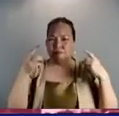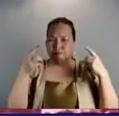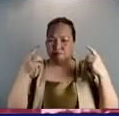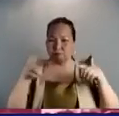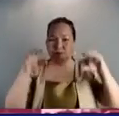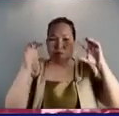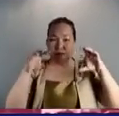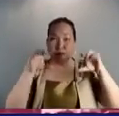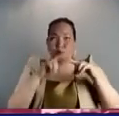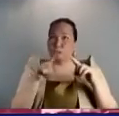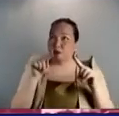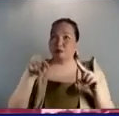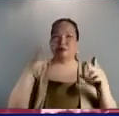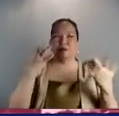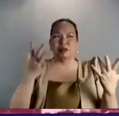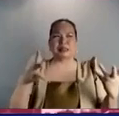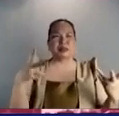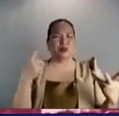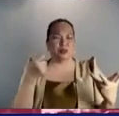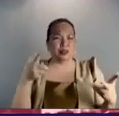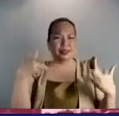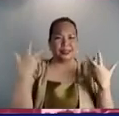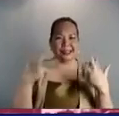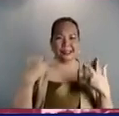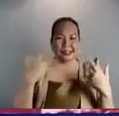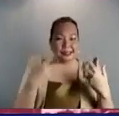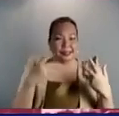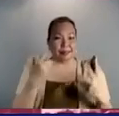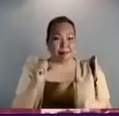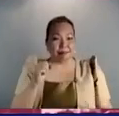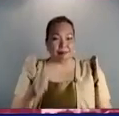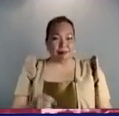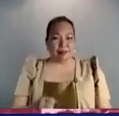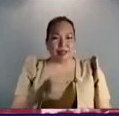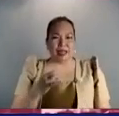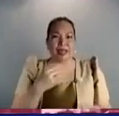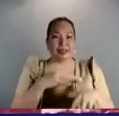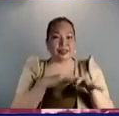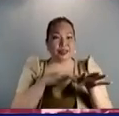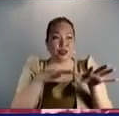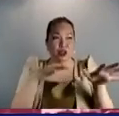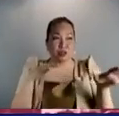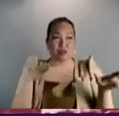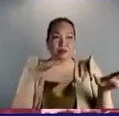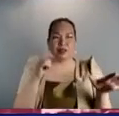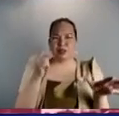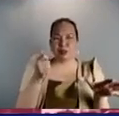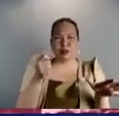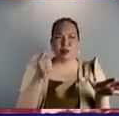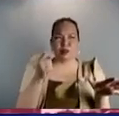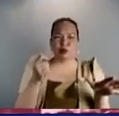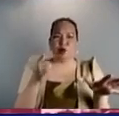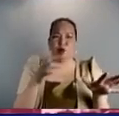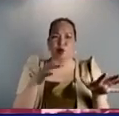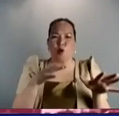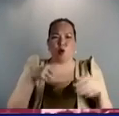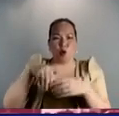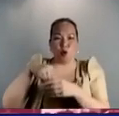medyo maalinsangan pa nga ata yung panahon. At saka yung traffic, medyo mas maluwag dahil apat na lugar